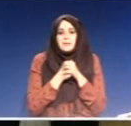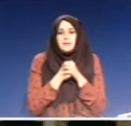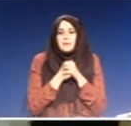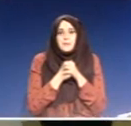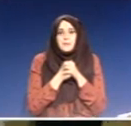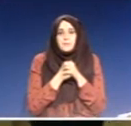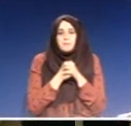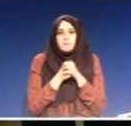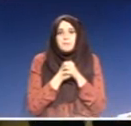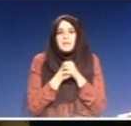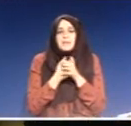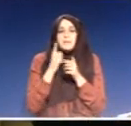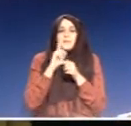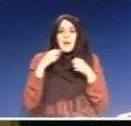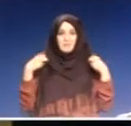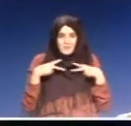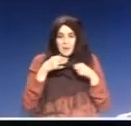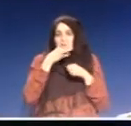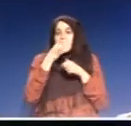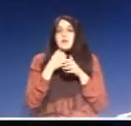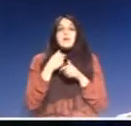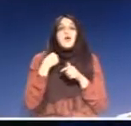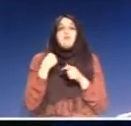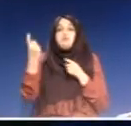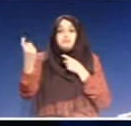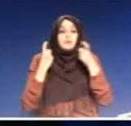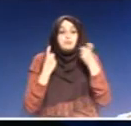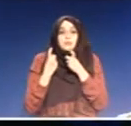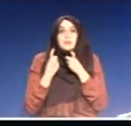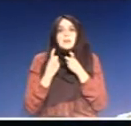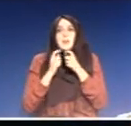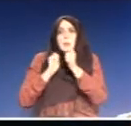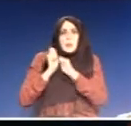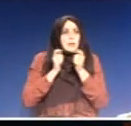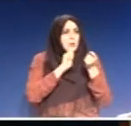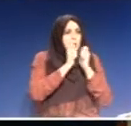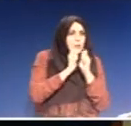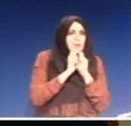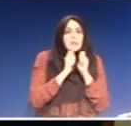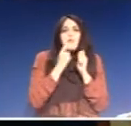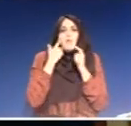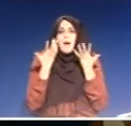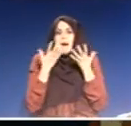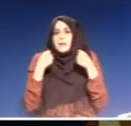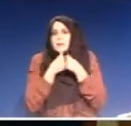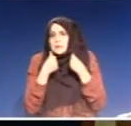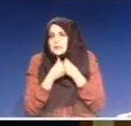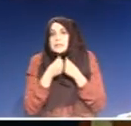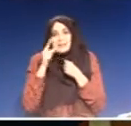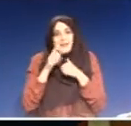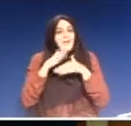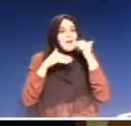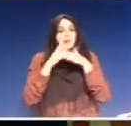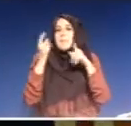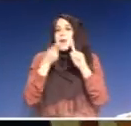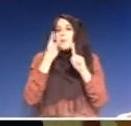استدعاء الخصوم والتحقيق معهم، معاينة مكان النزاع مراحل ضرورية،